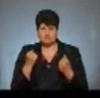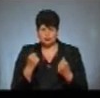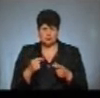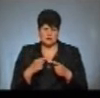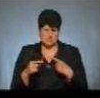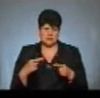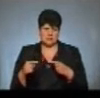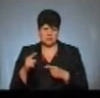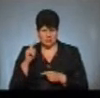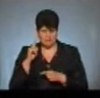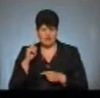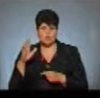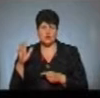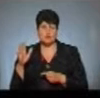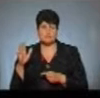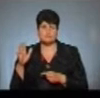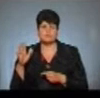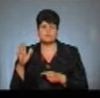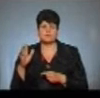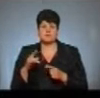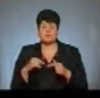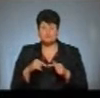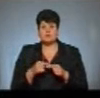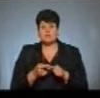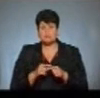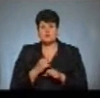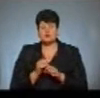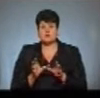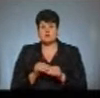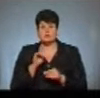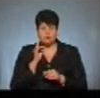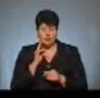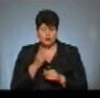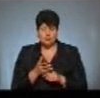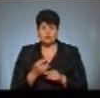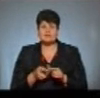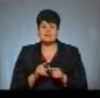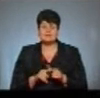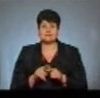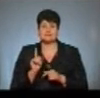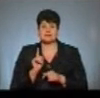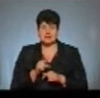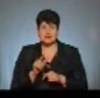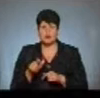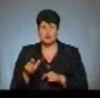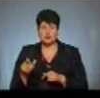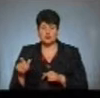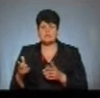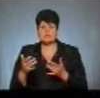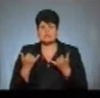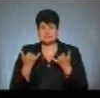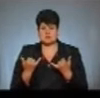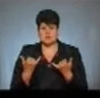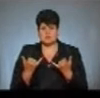таких відомих відомств, які, власне, працюють з молоддю. Це ті люди, які зараз